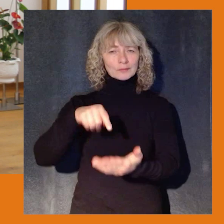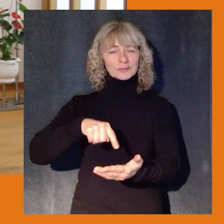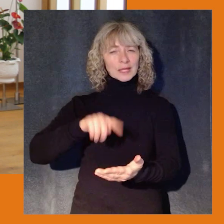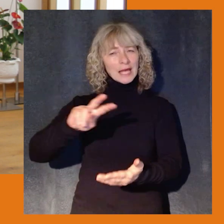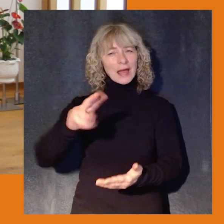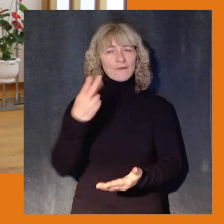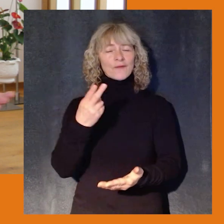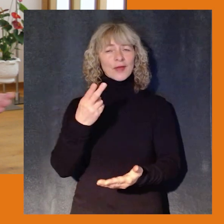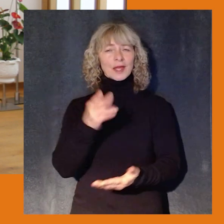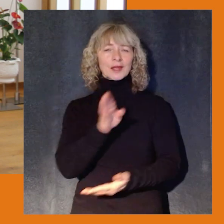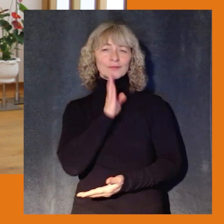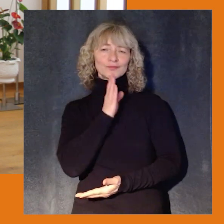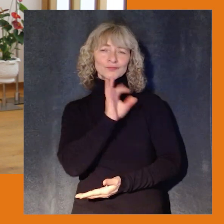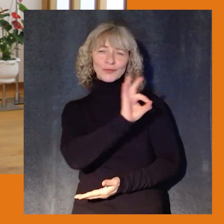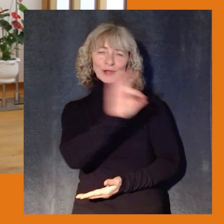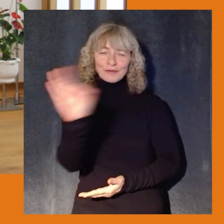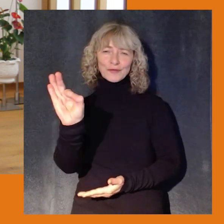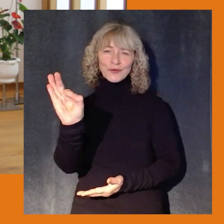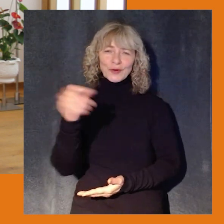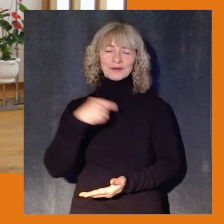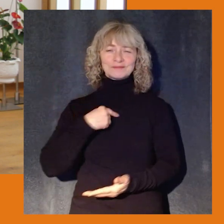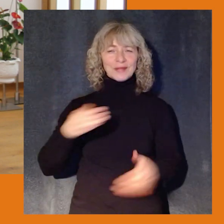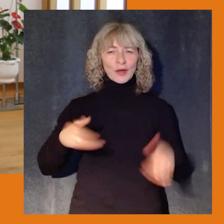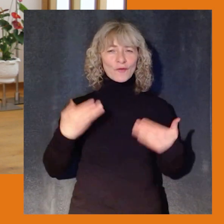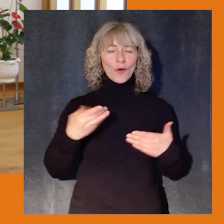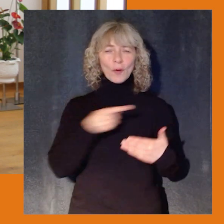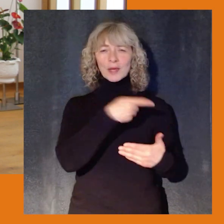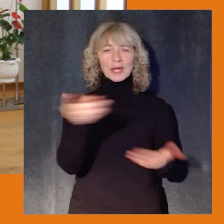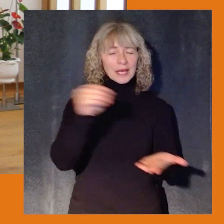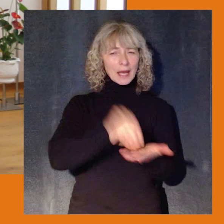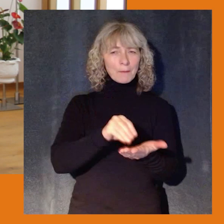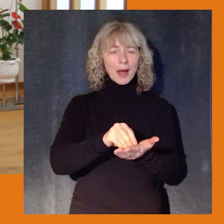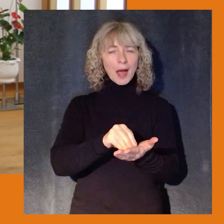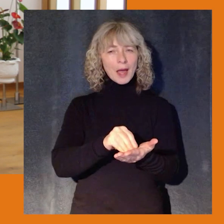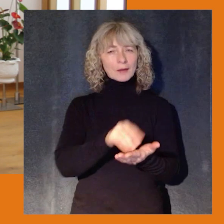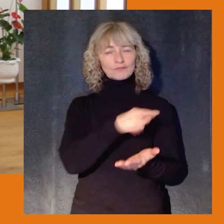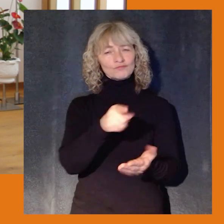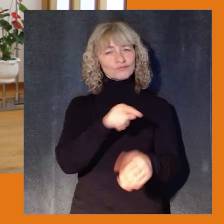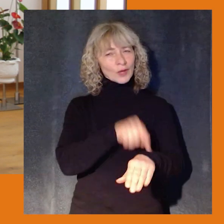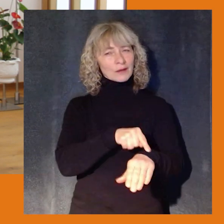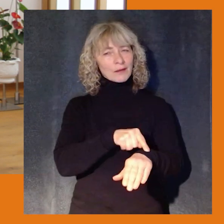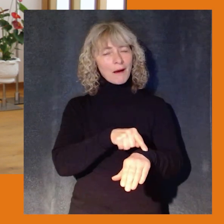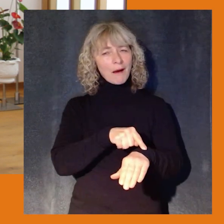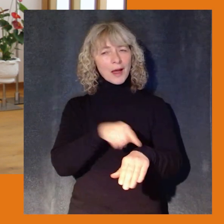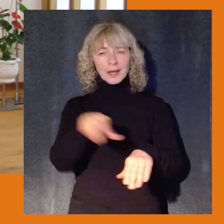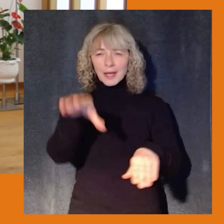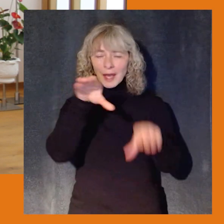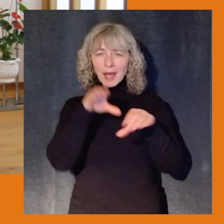an Sie. Ich freue mich, dass Sie dabei sind und sich die Zeit nehmen, jetzt auch meinem Wort zu folgen.